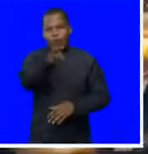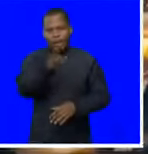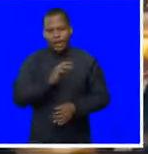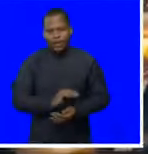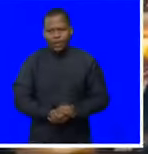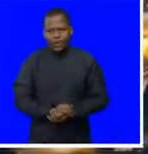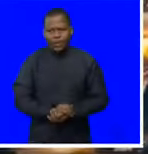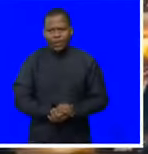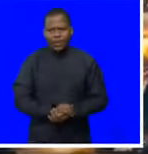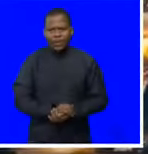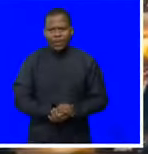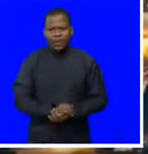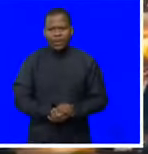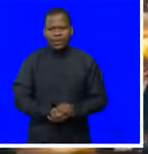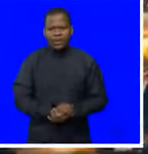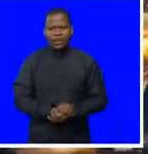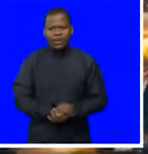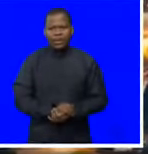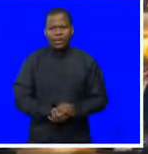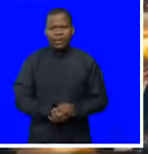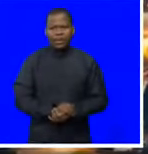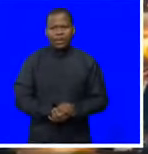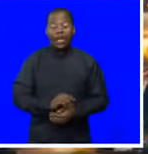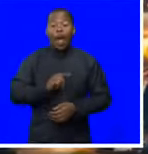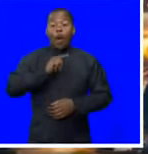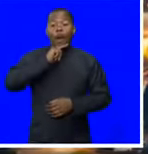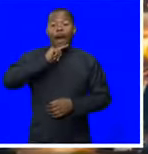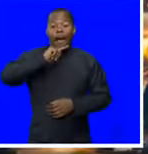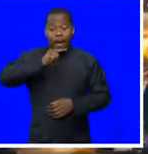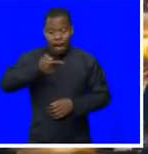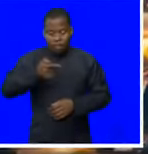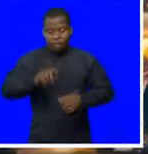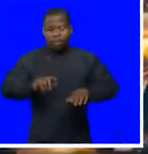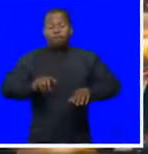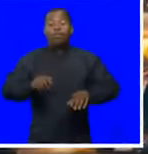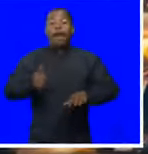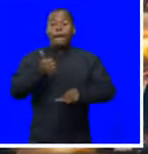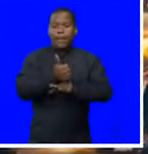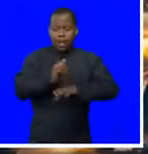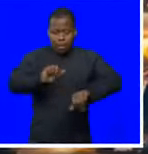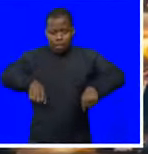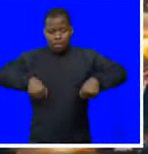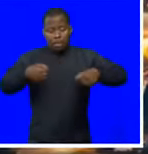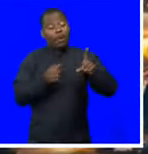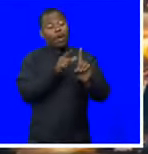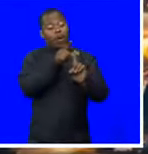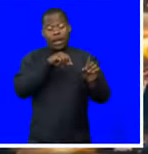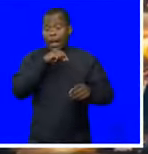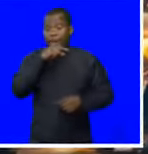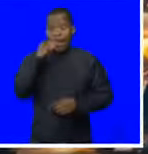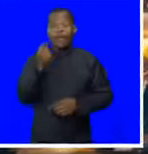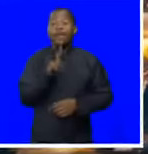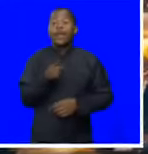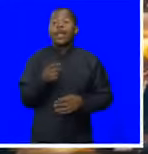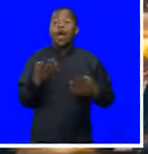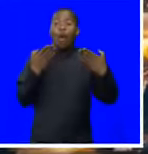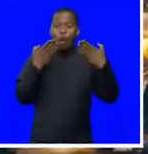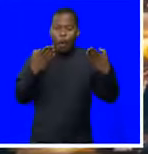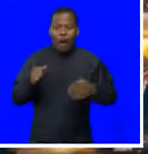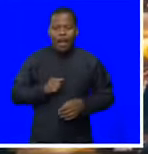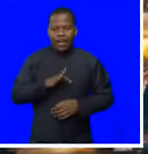isembabane. Kumshana womnyango oqondisa timilo ophilile Dlamini ubonga ke 70 lomnyango kanye nabo bonke labafake